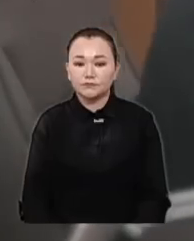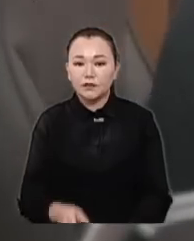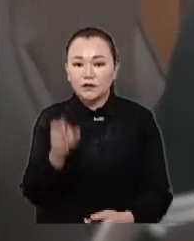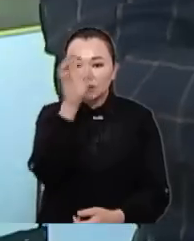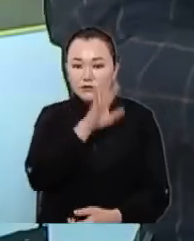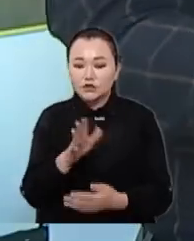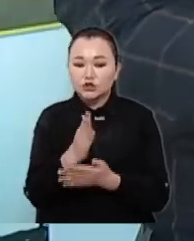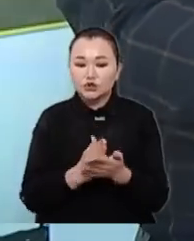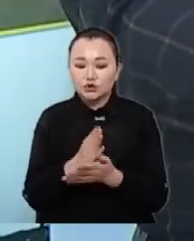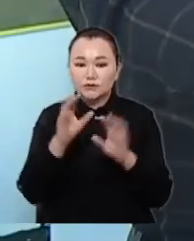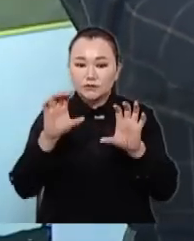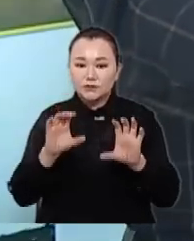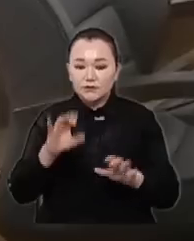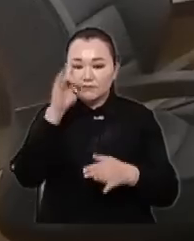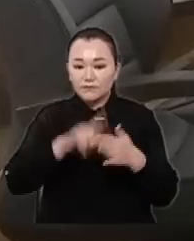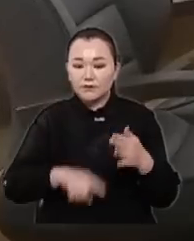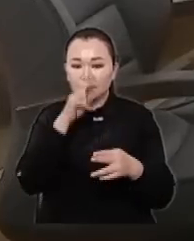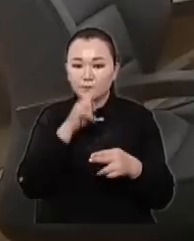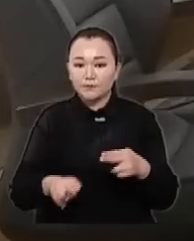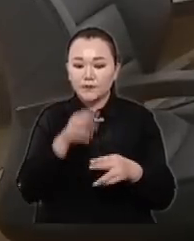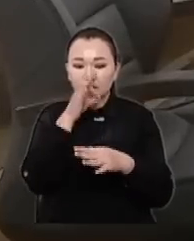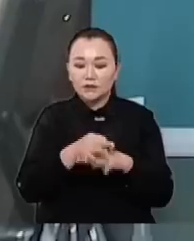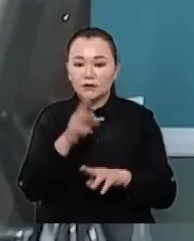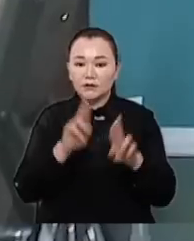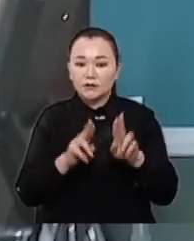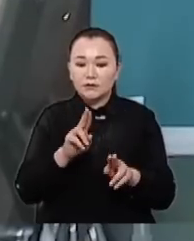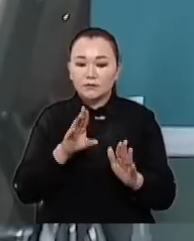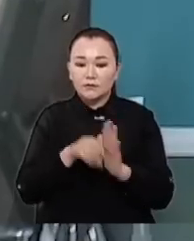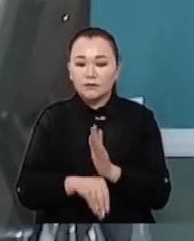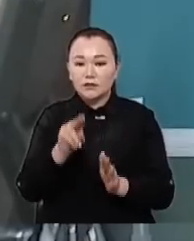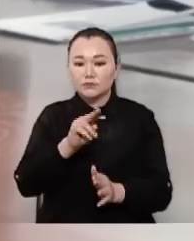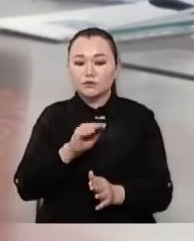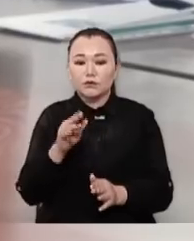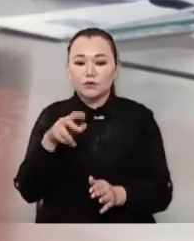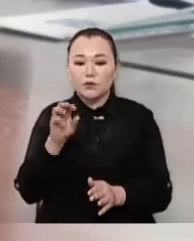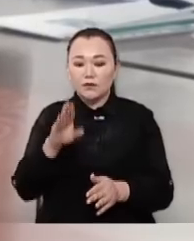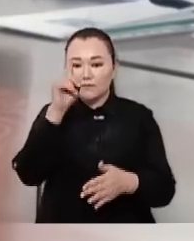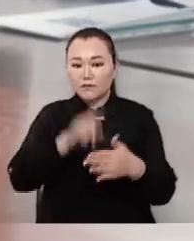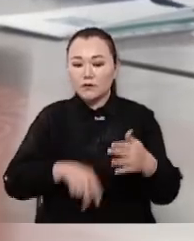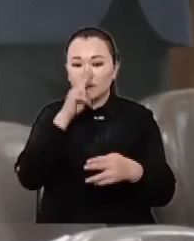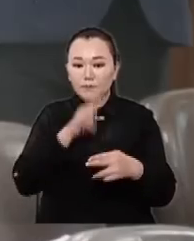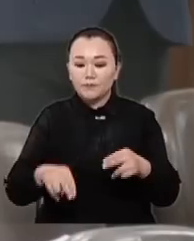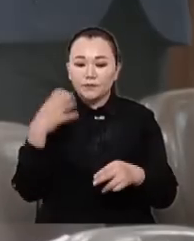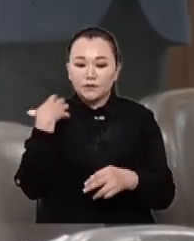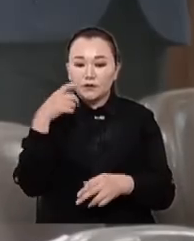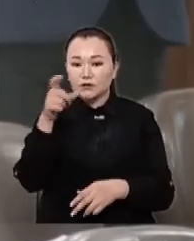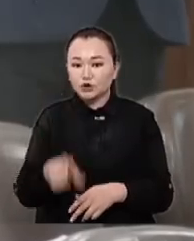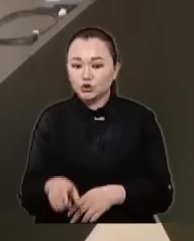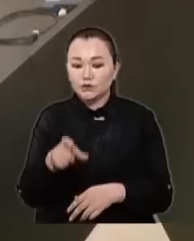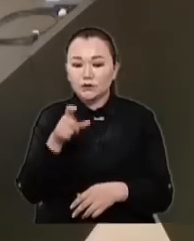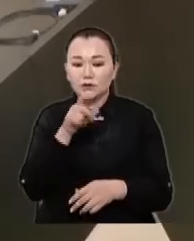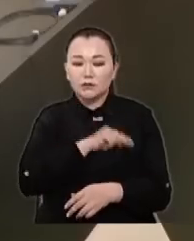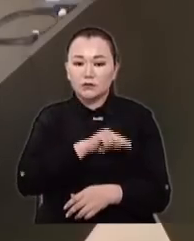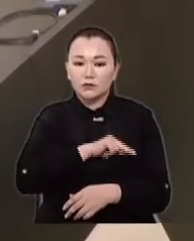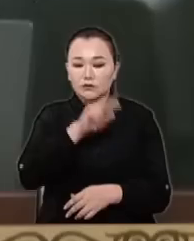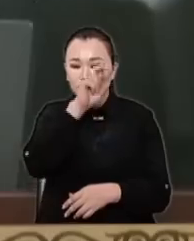Мемлекеттик кызмет заңына сеним жоголтту деген тартип енгизилди. Энди Касым Жомарт Токаевдин сенименен айрылган шенеуниктер мемлекеттик